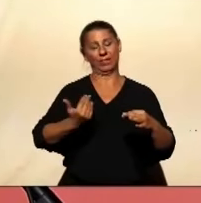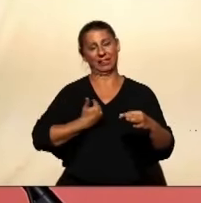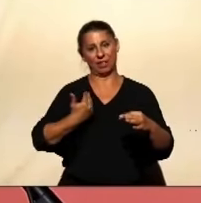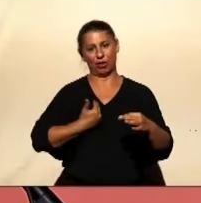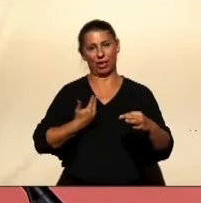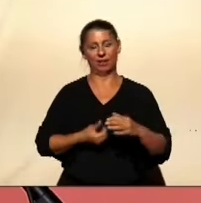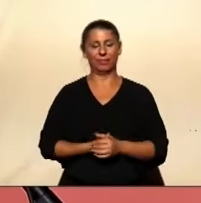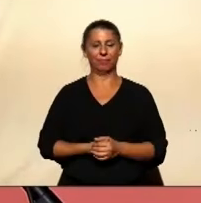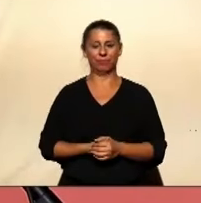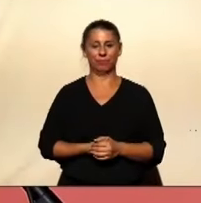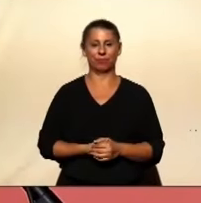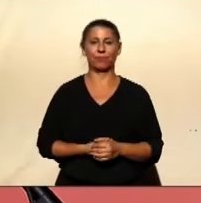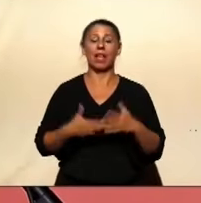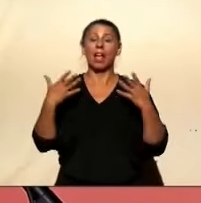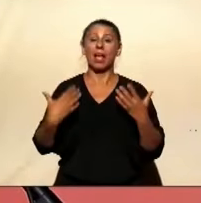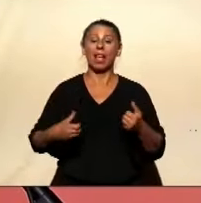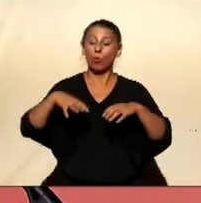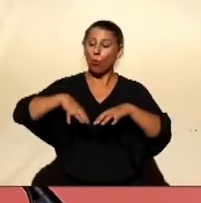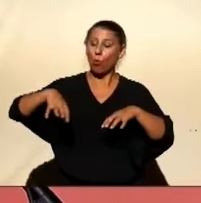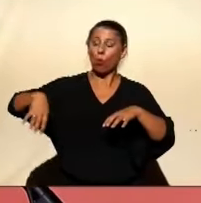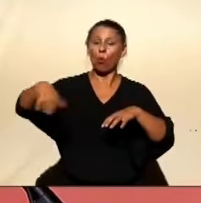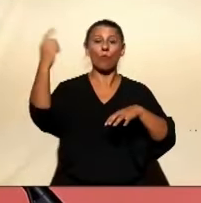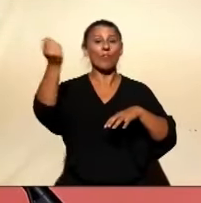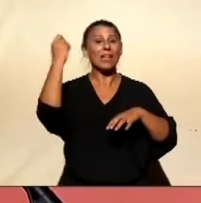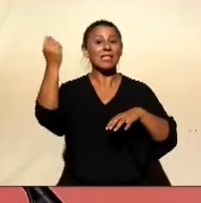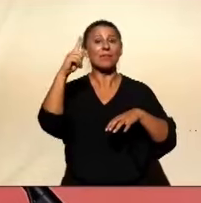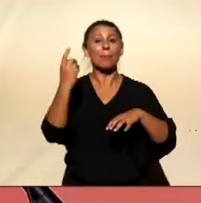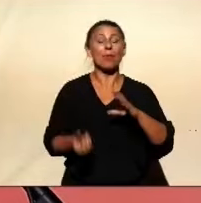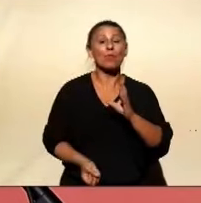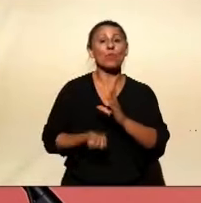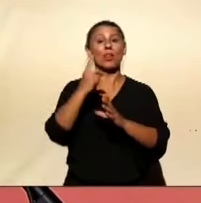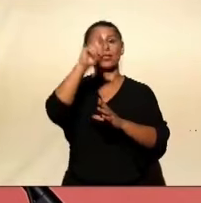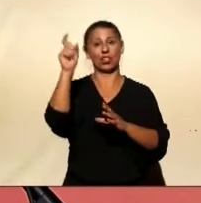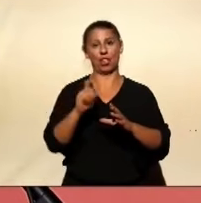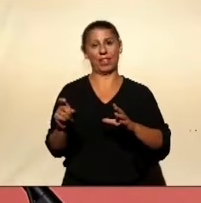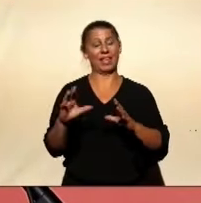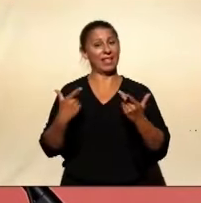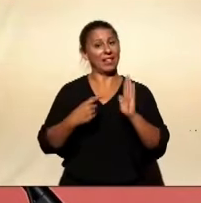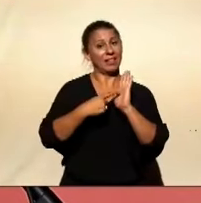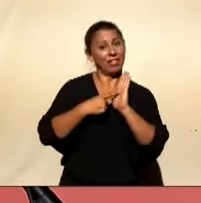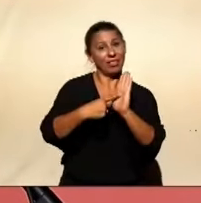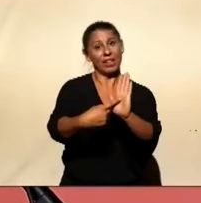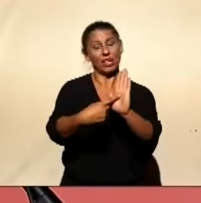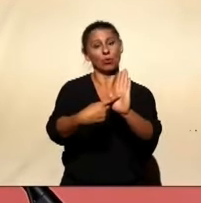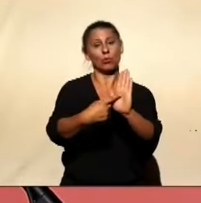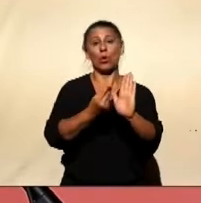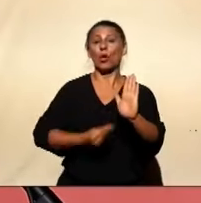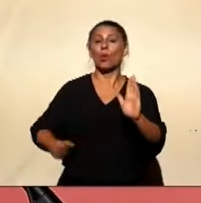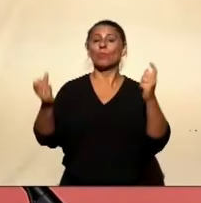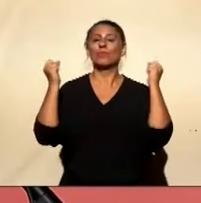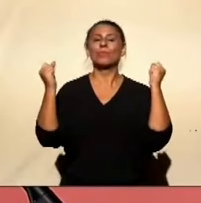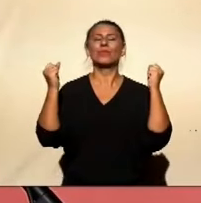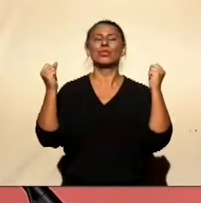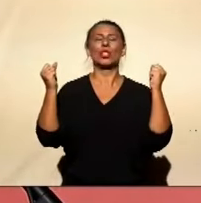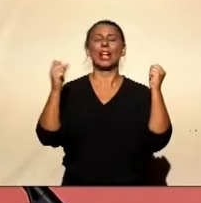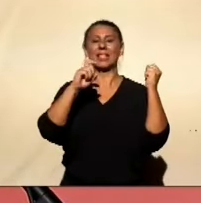νεολαίας. Αποκτούν στο χώρο του φεστιβάλ μια νέα ζωή, γιατί αντανακλούν τις πιο ζωντανές